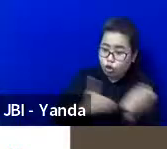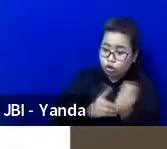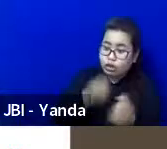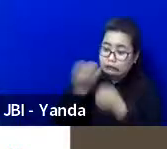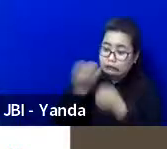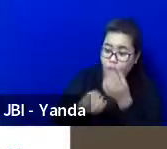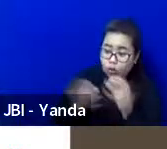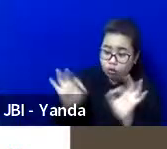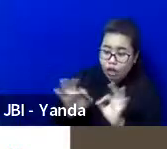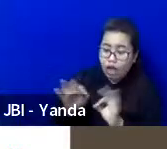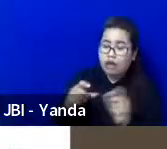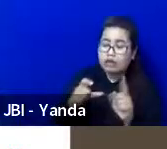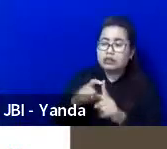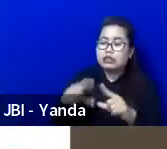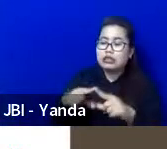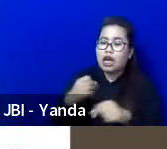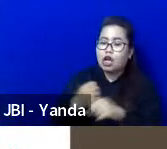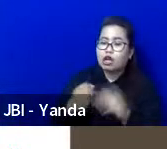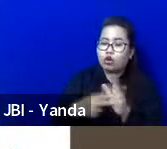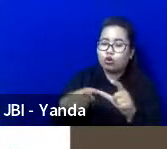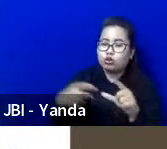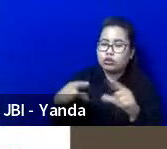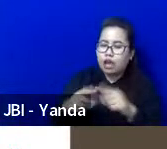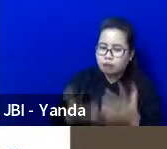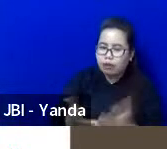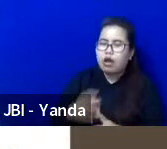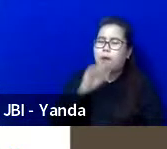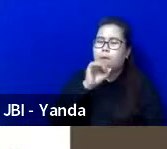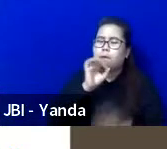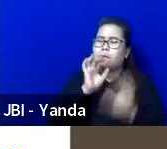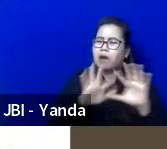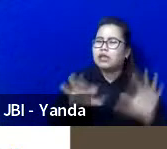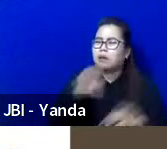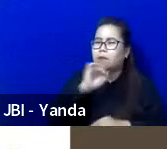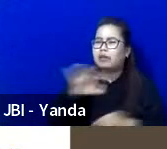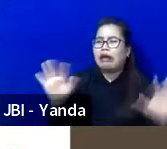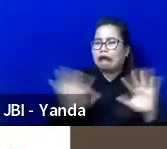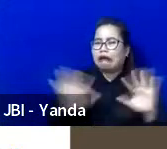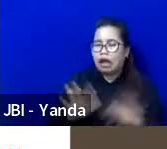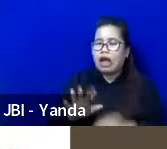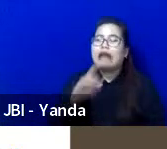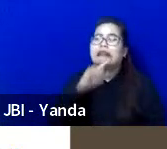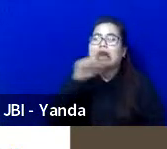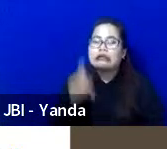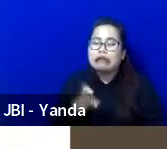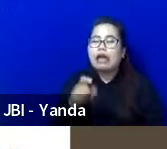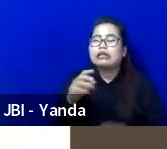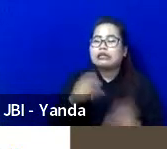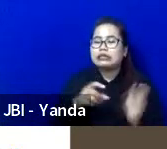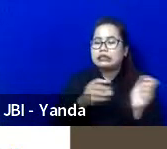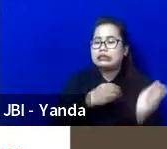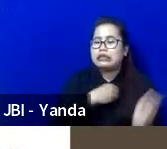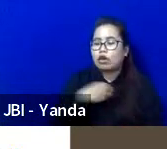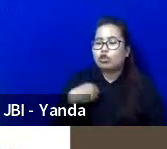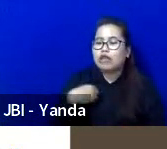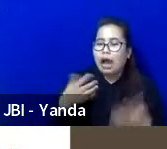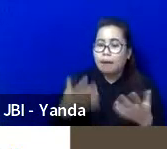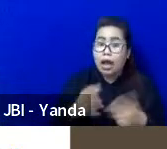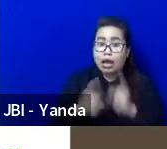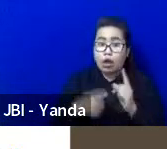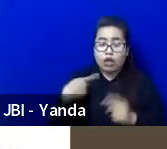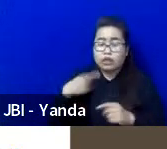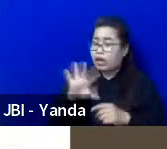nggak diagnosanya apa? Kebanyakan bilang tidak. Lalu saya bilang, tanyakan diagnosanya apa gitu. Karena kalau kita tidak